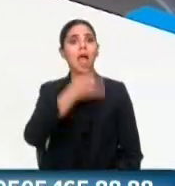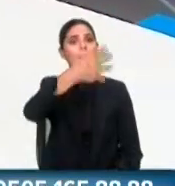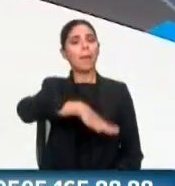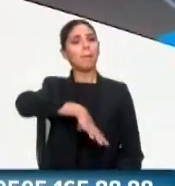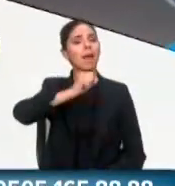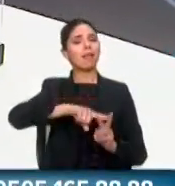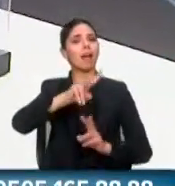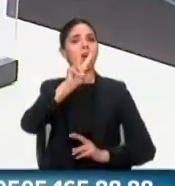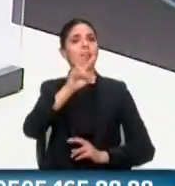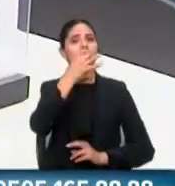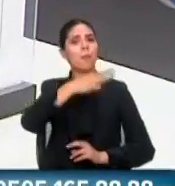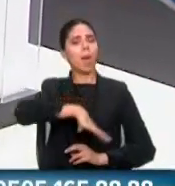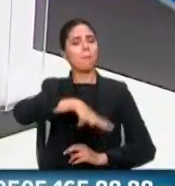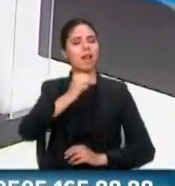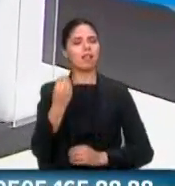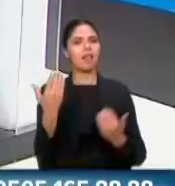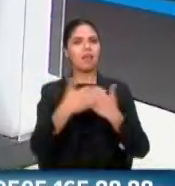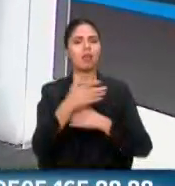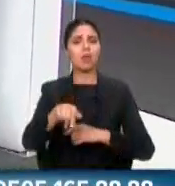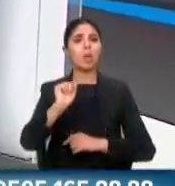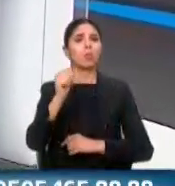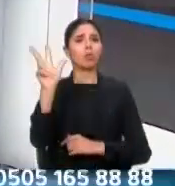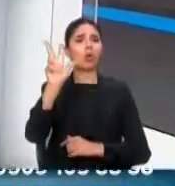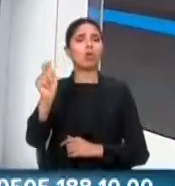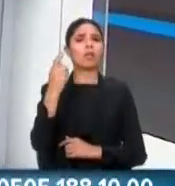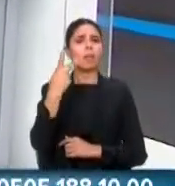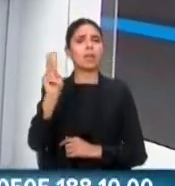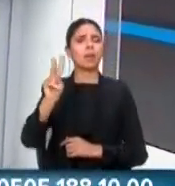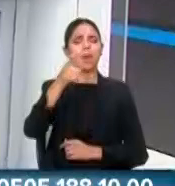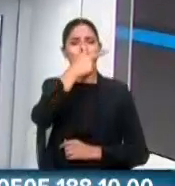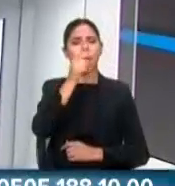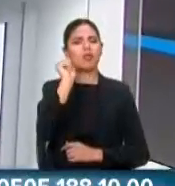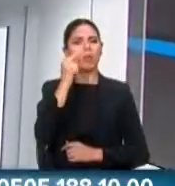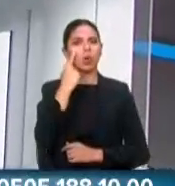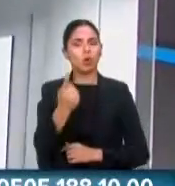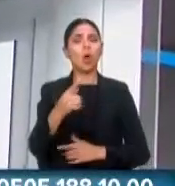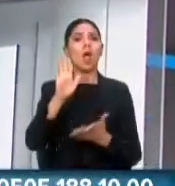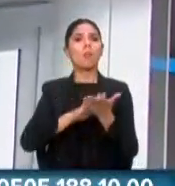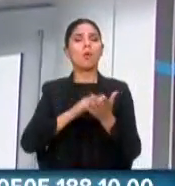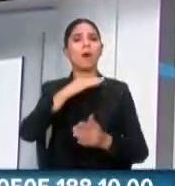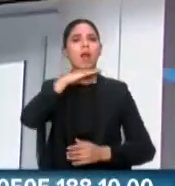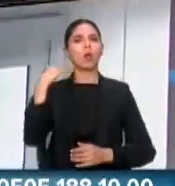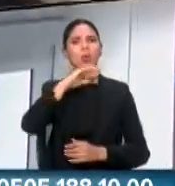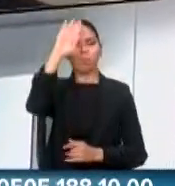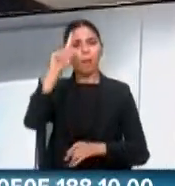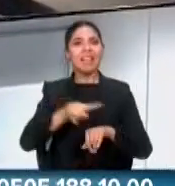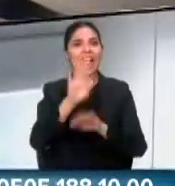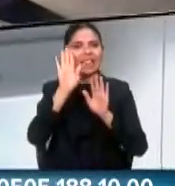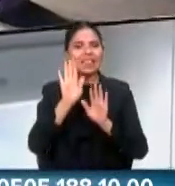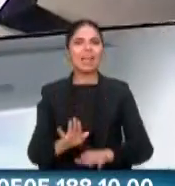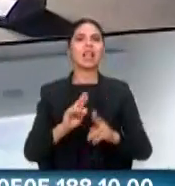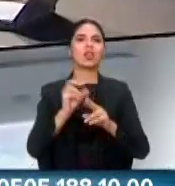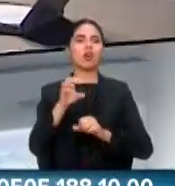Haberin merkezinden, ATV Haber merkezinden iyi akşamlar. Bugün 30 Temmuz 2020 Perşembe. Mübarek Kurban Bayramı'na artık saatler